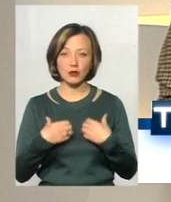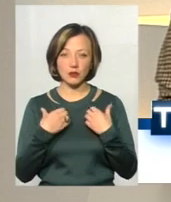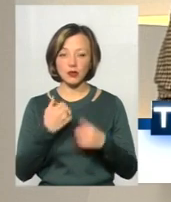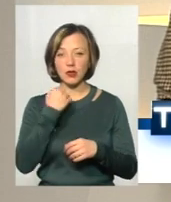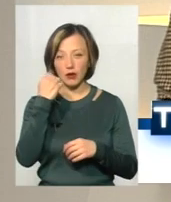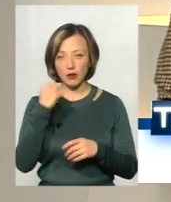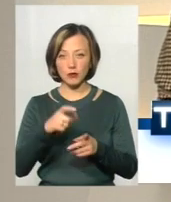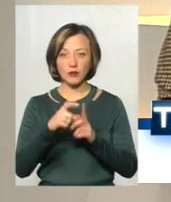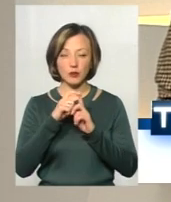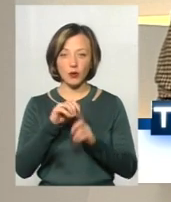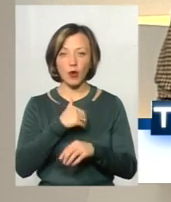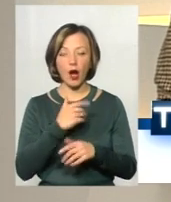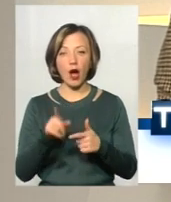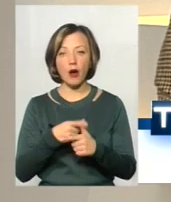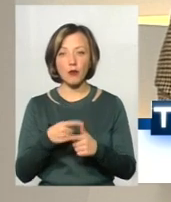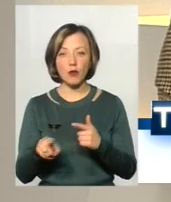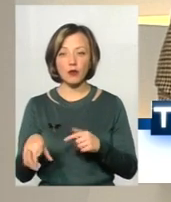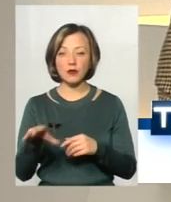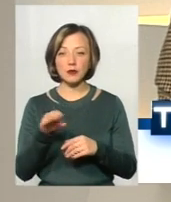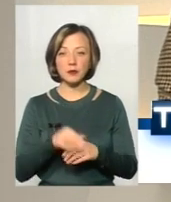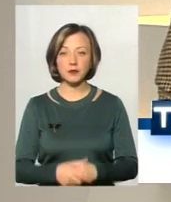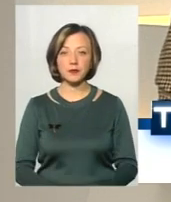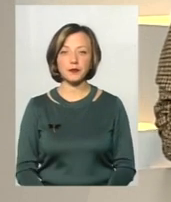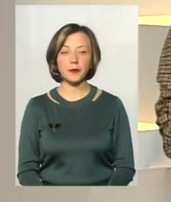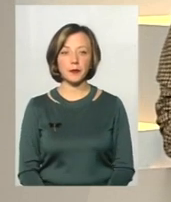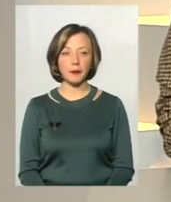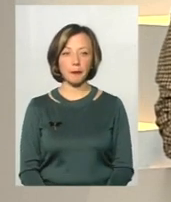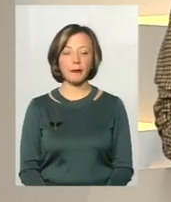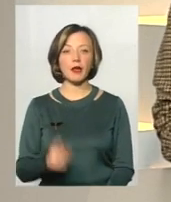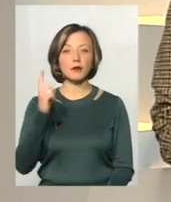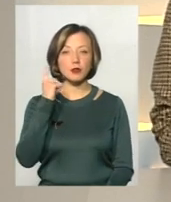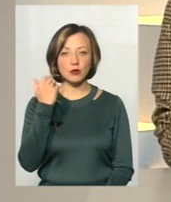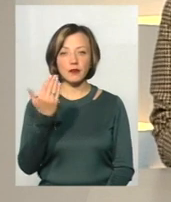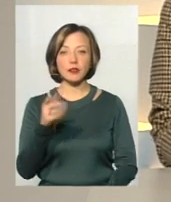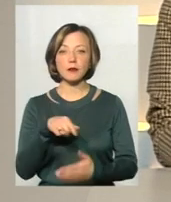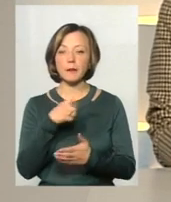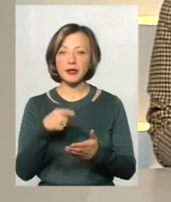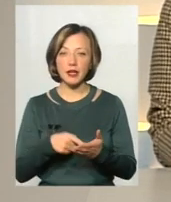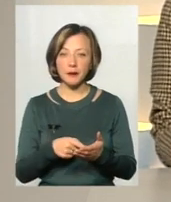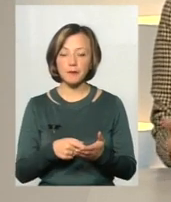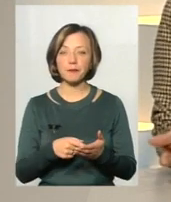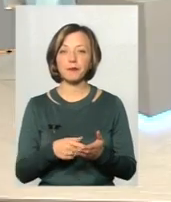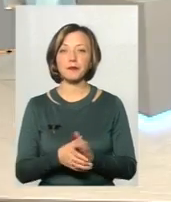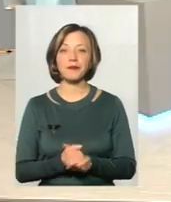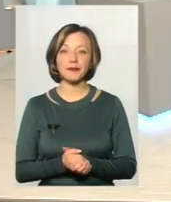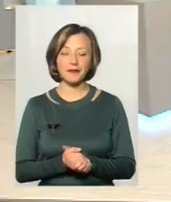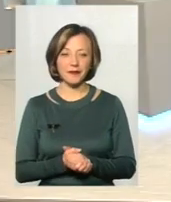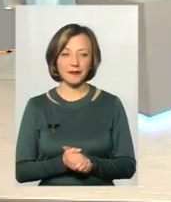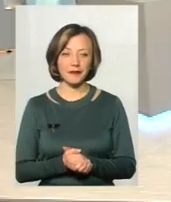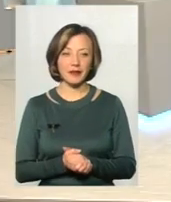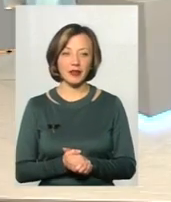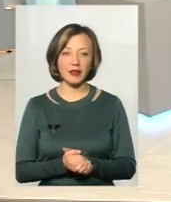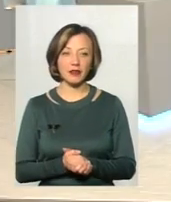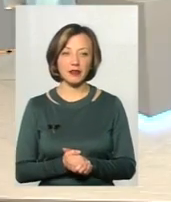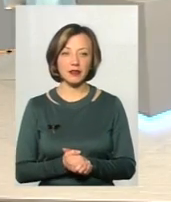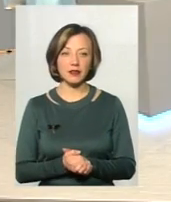Хочу почути відповідь. Дякую. Або це тільки на... Ми почули ваше питання, я думаю, що вот ми сидим, ці питання ми вирішили,